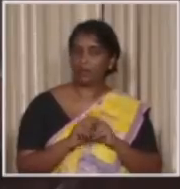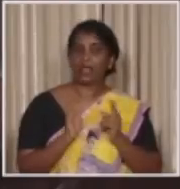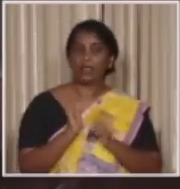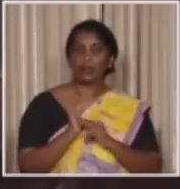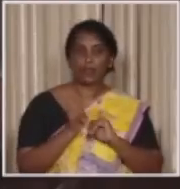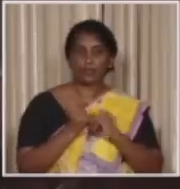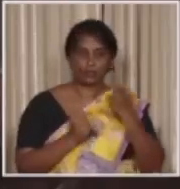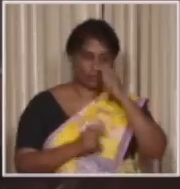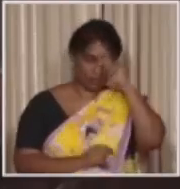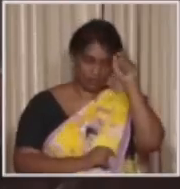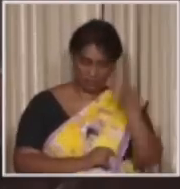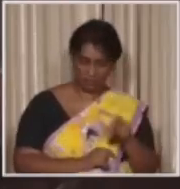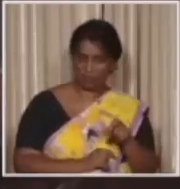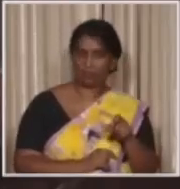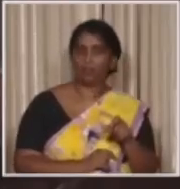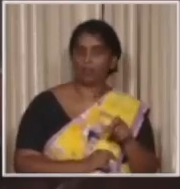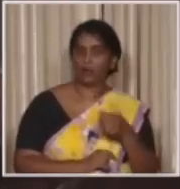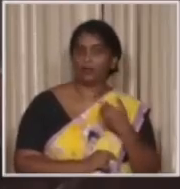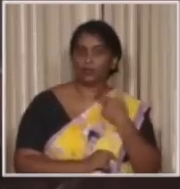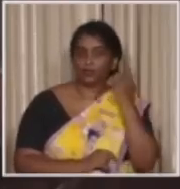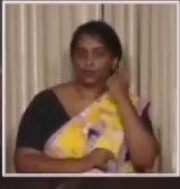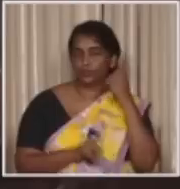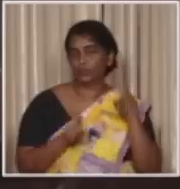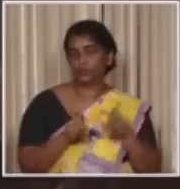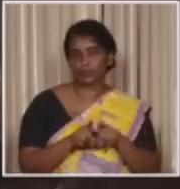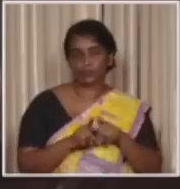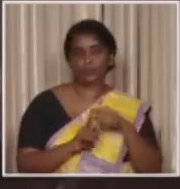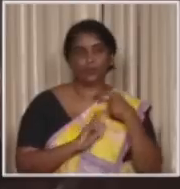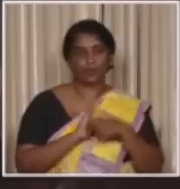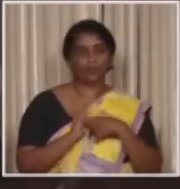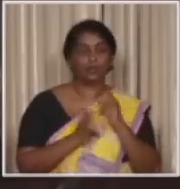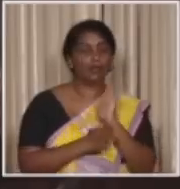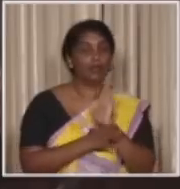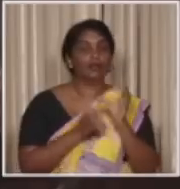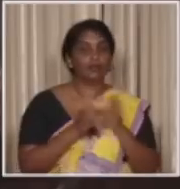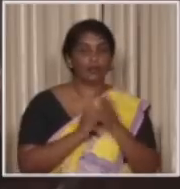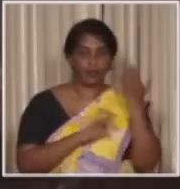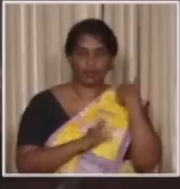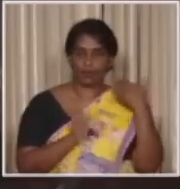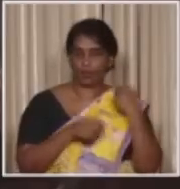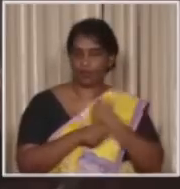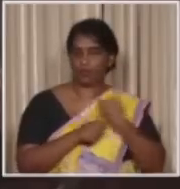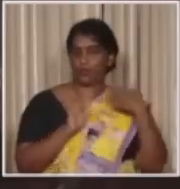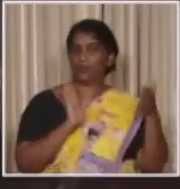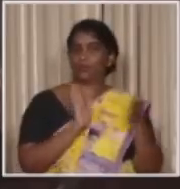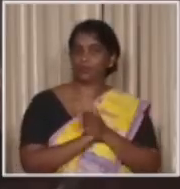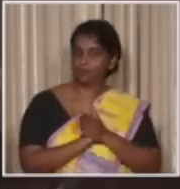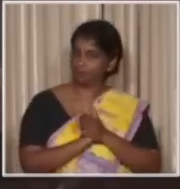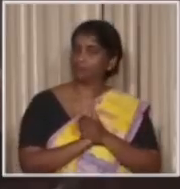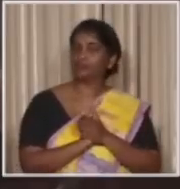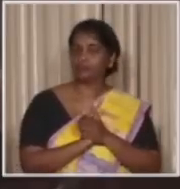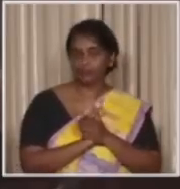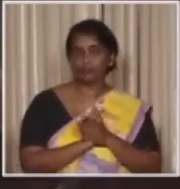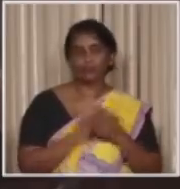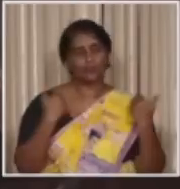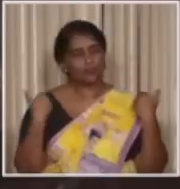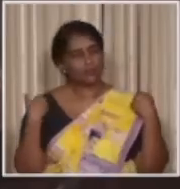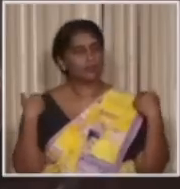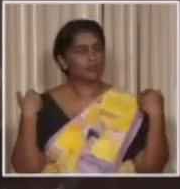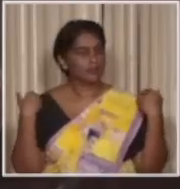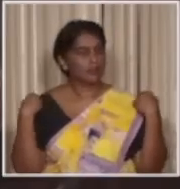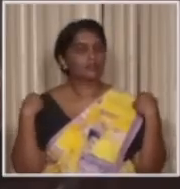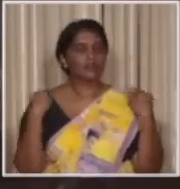නිමල් සිරිපාසිල්ල මැතිතුමා අපි දන්න තරමින් ශ්‍රී ලංකා නිදහස් පක්ෂයේ ඉස්සර අපේ ආණ්ඩුවල ඉන්න කාලේ ඉඳලා ඉතාම වෙහෙස මහන්සි